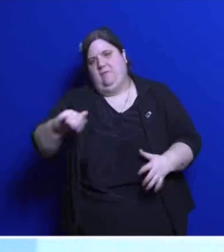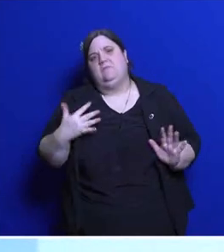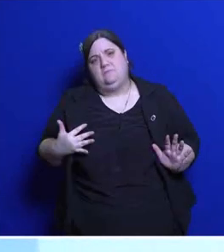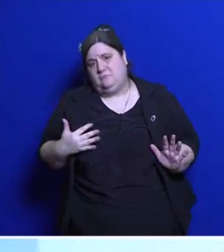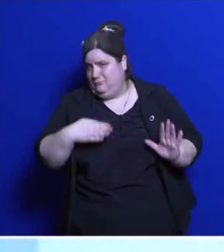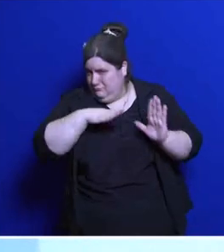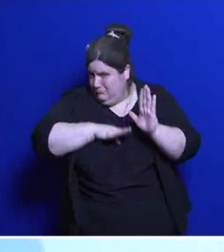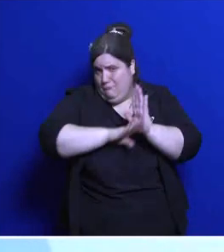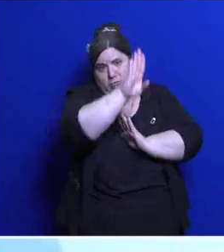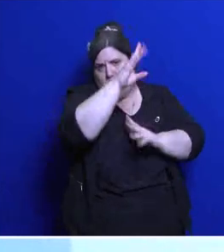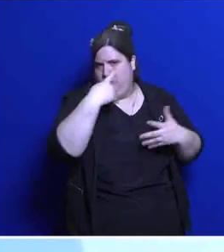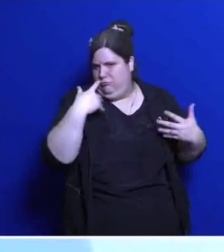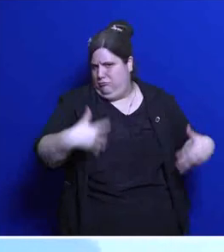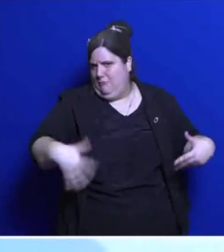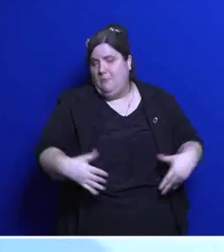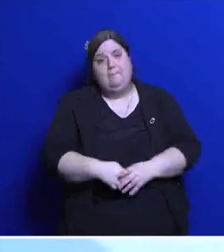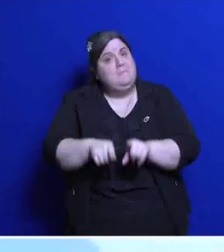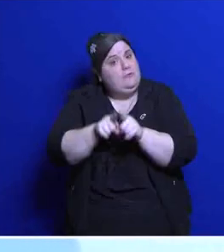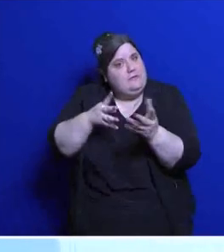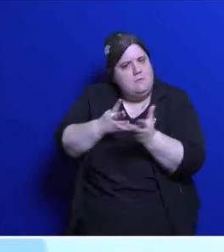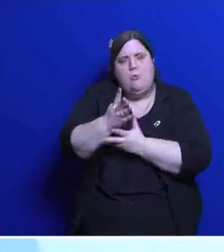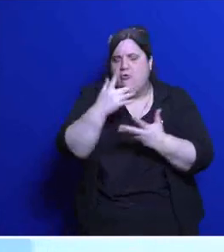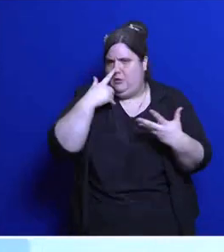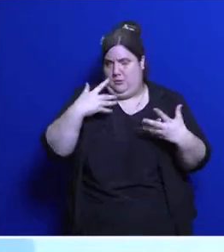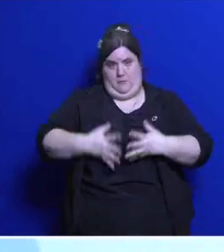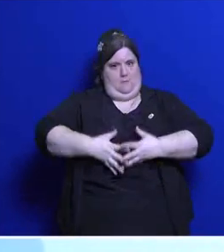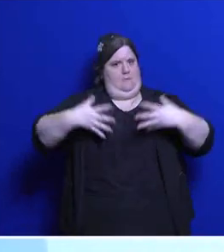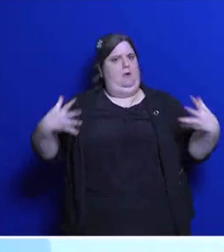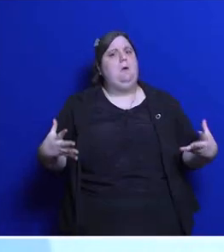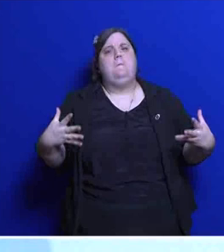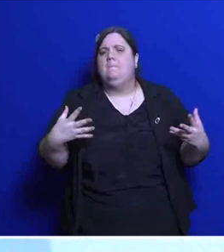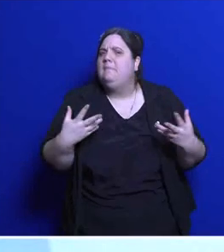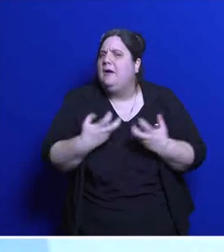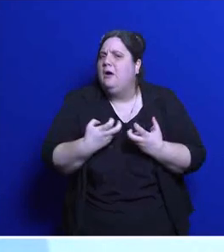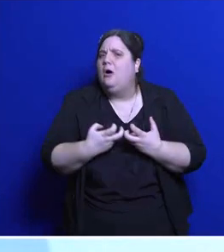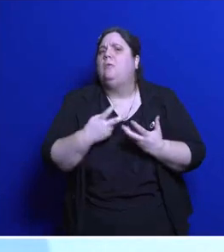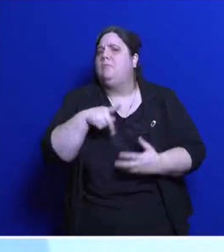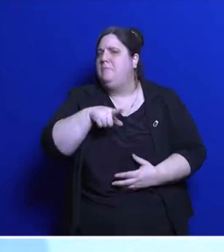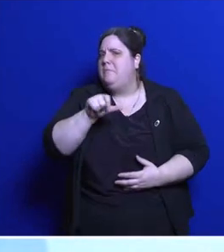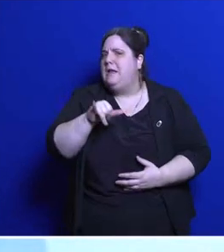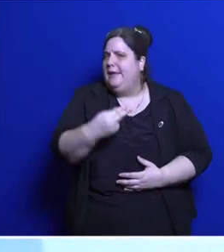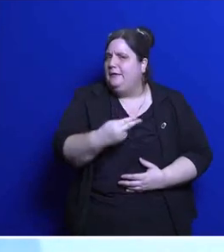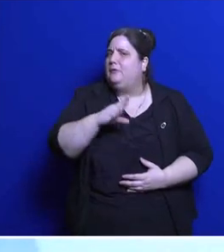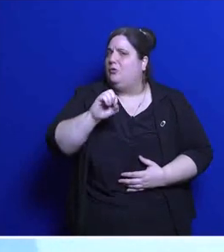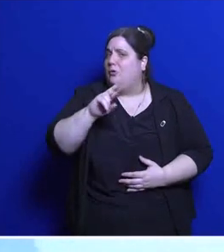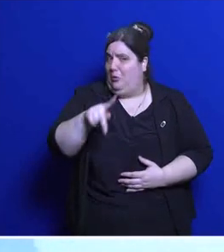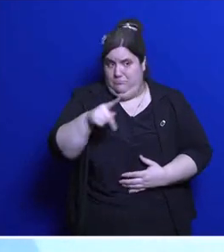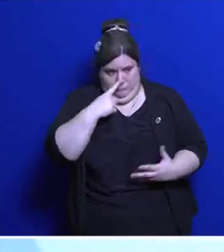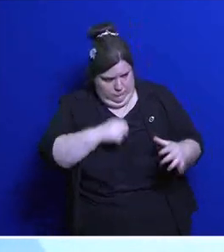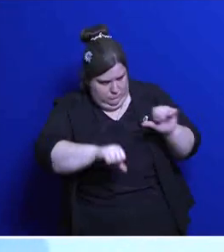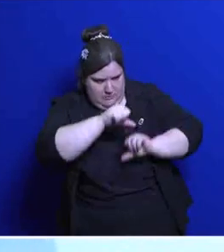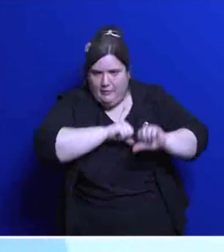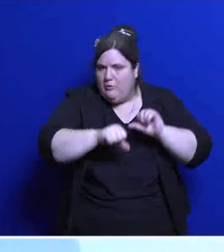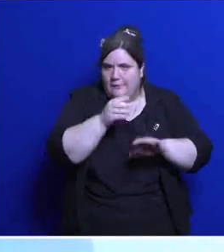Les plus ambitieux méga-projets prennent corps, ce sont des véritables laboratoires de demain. La diversification des économies et la préparation